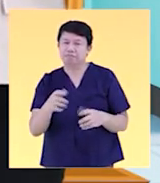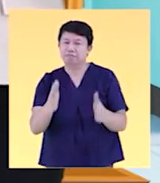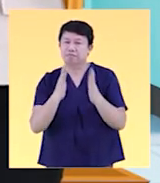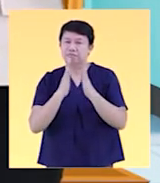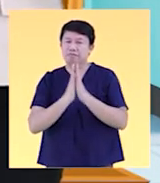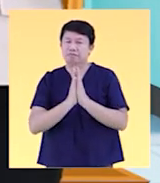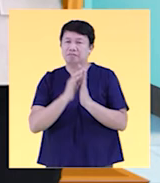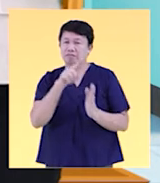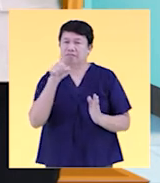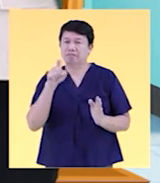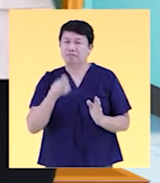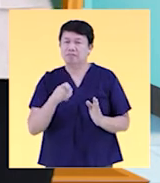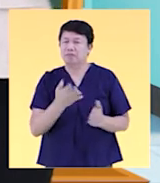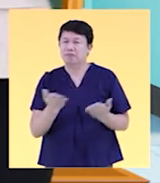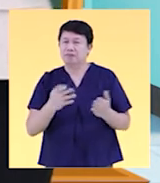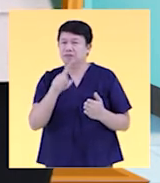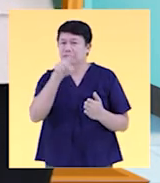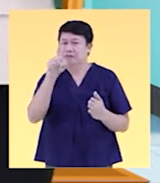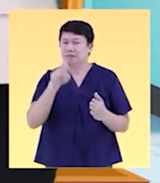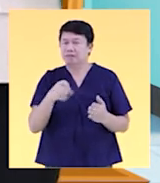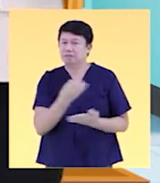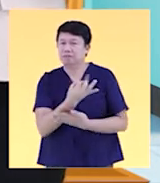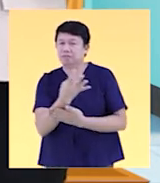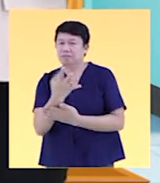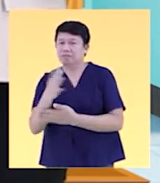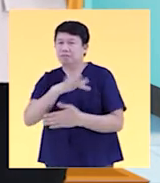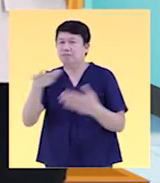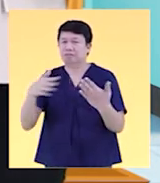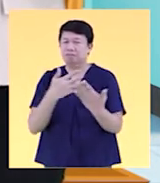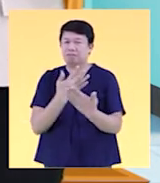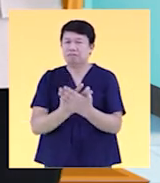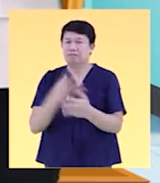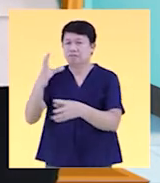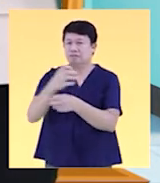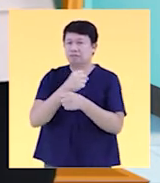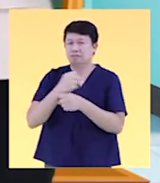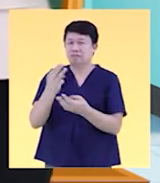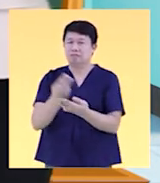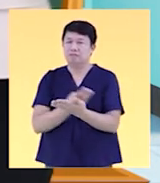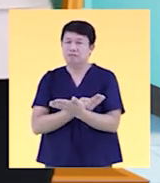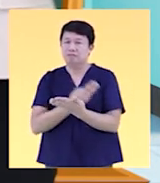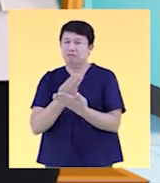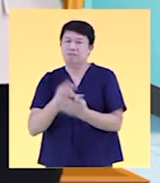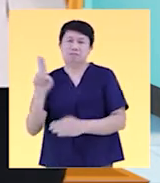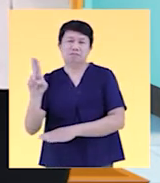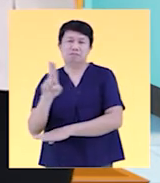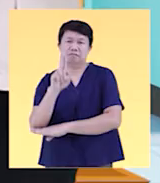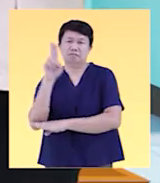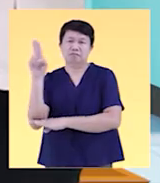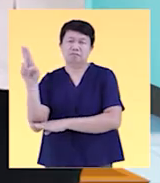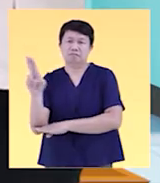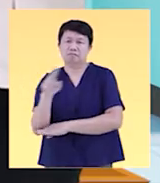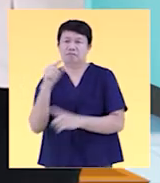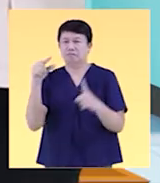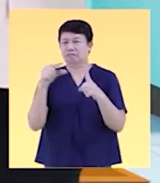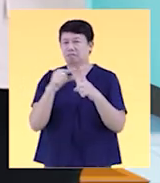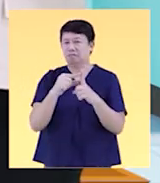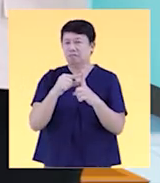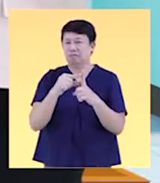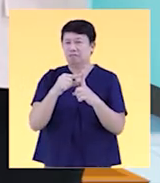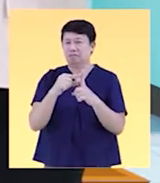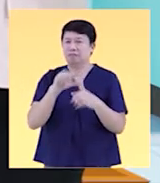as, kung saan itinatanong ang bilang ng mga lahat ng napitas na mangga, ginamit ang